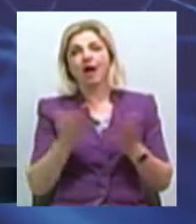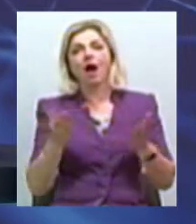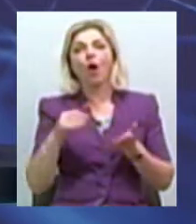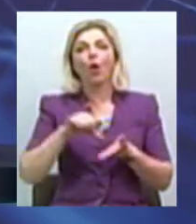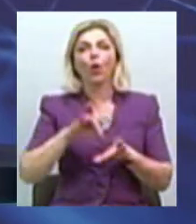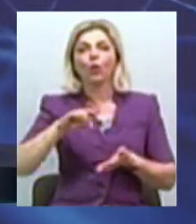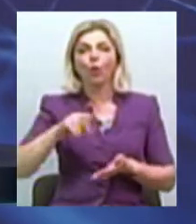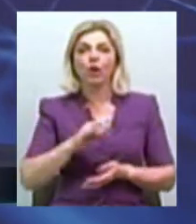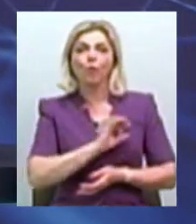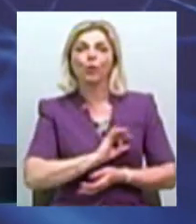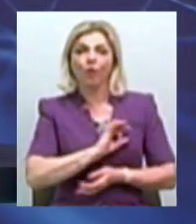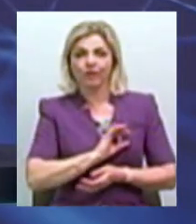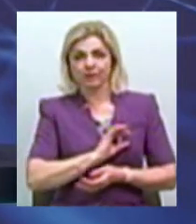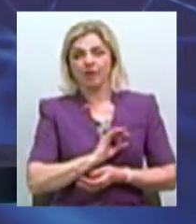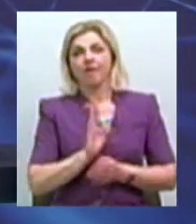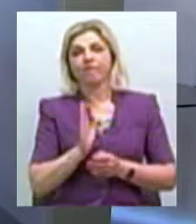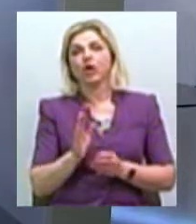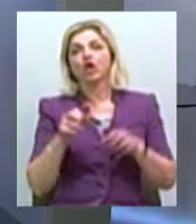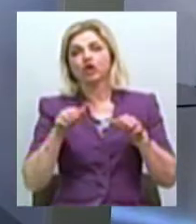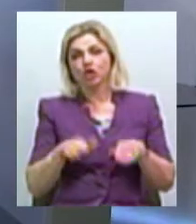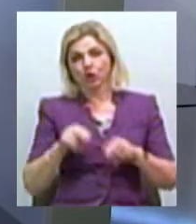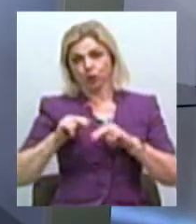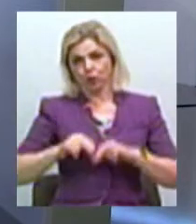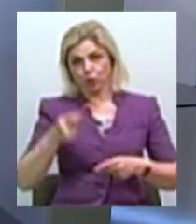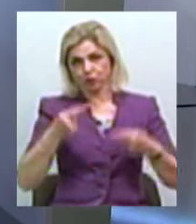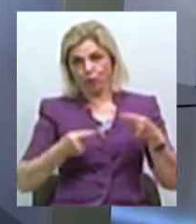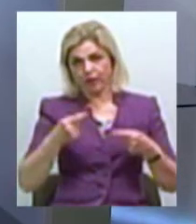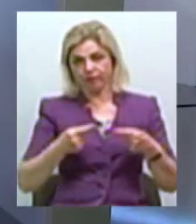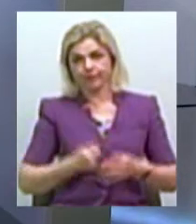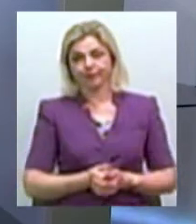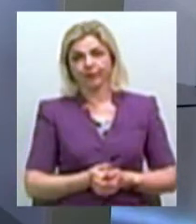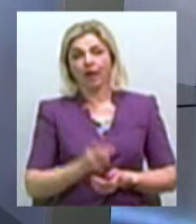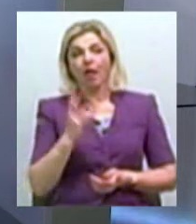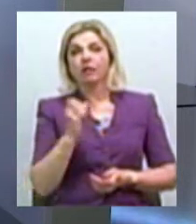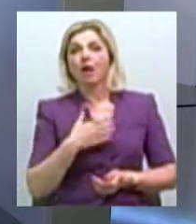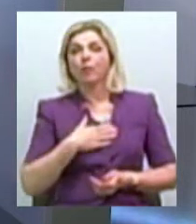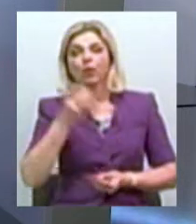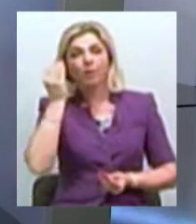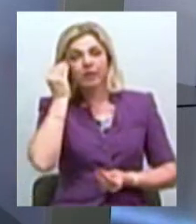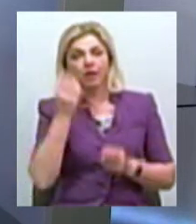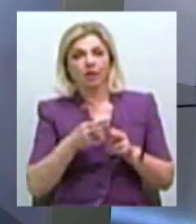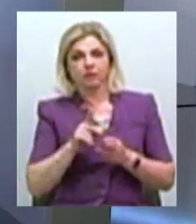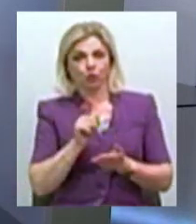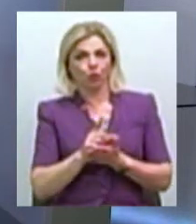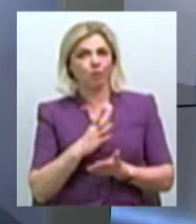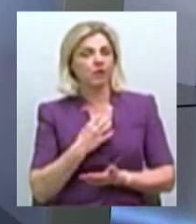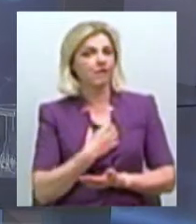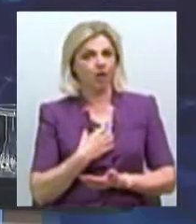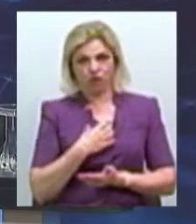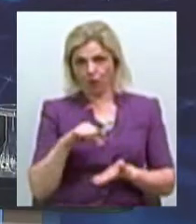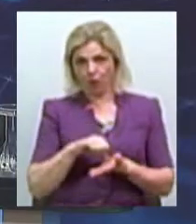профспілкових керівників у розв'язанні трудових спорів? Ну, на мою думку, це має бути провідна роль,